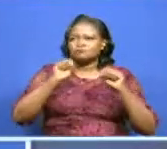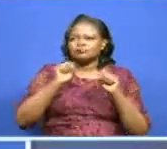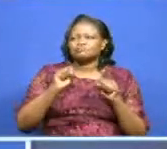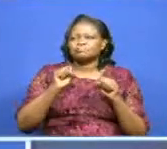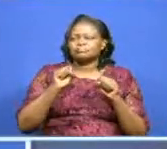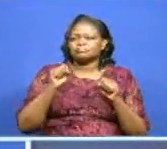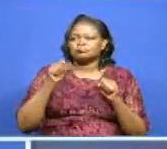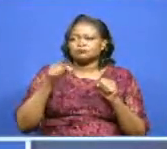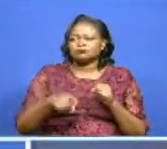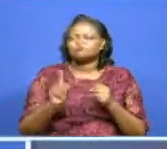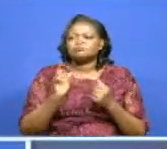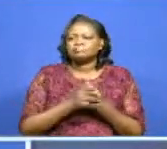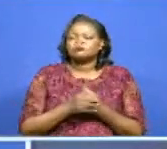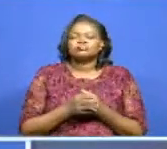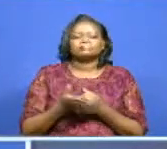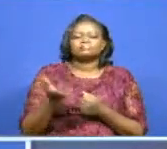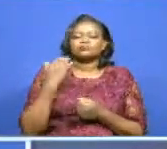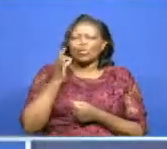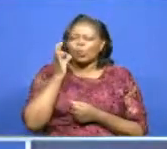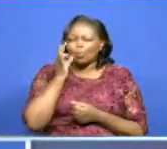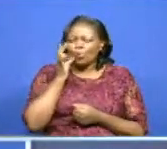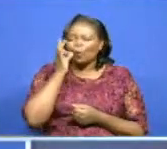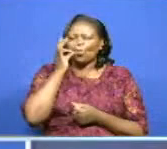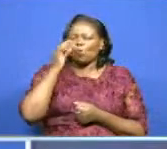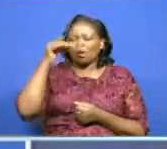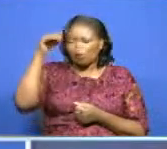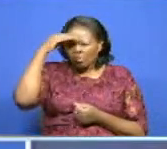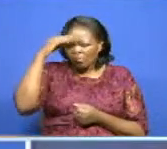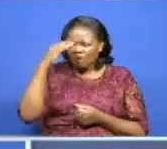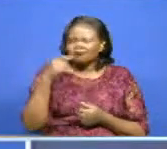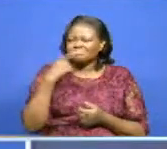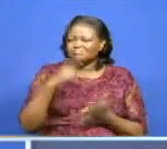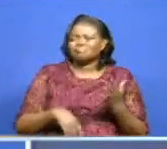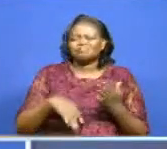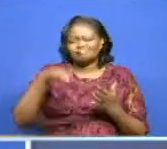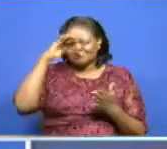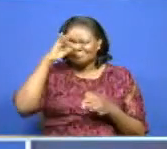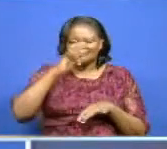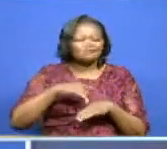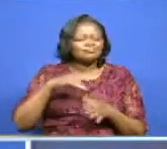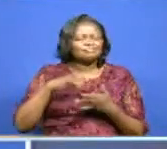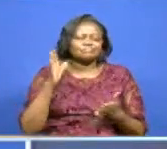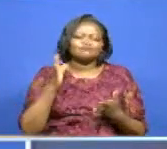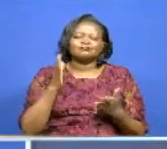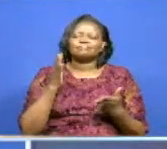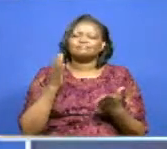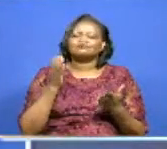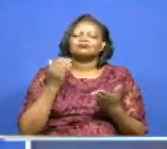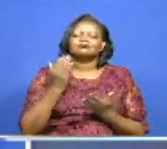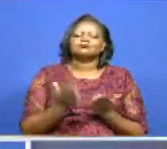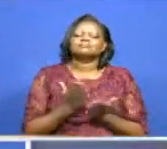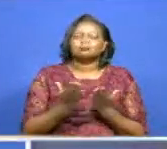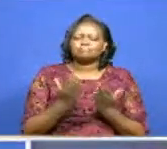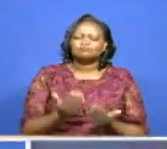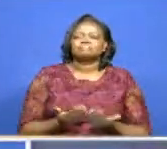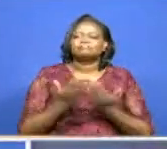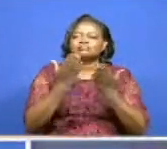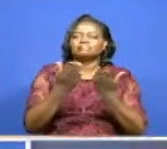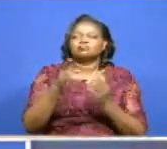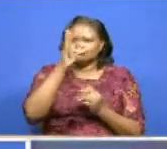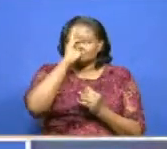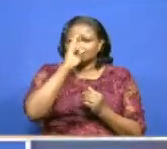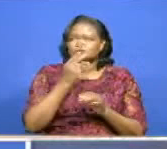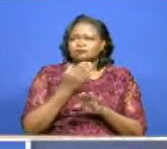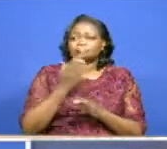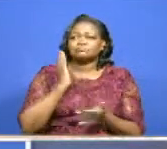na pombe kabla ya kubadilika, anasema uraibu wa pombe umeathiri pakubwa utoaji huduma miongoni mwa maafisa wa polisi. So it was